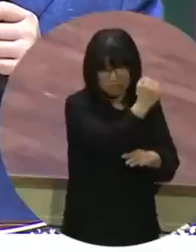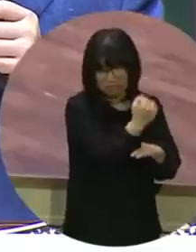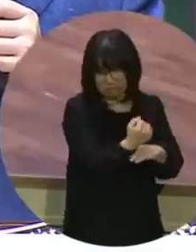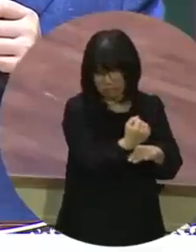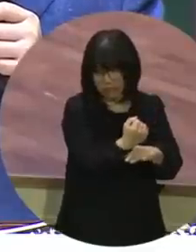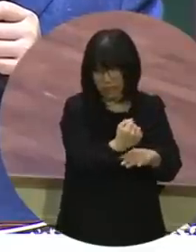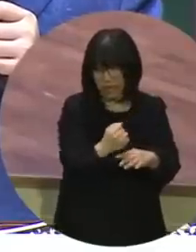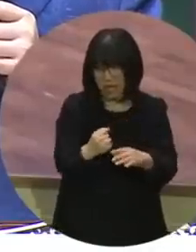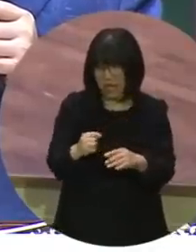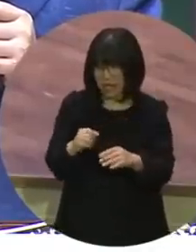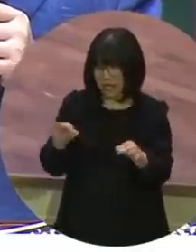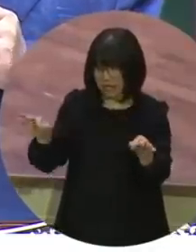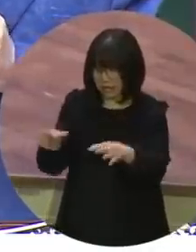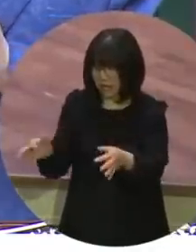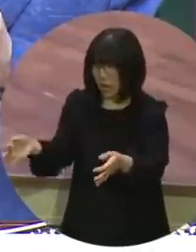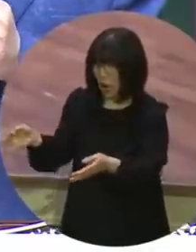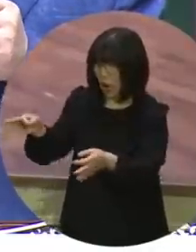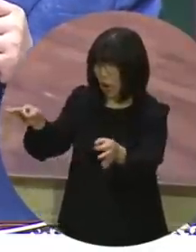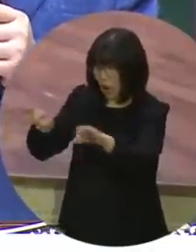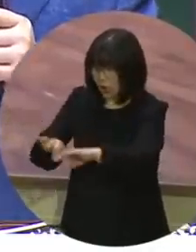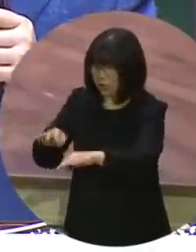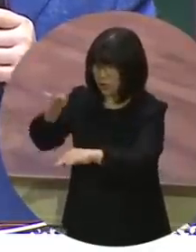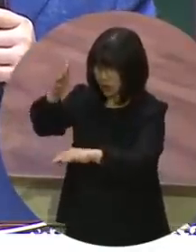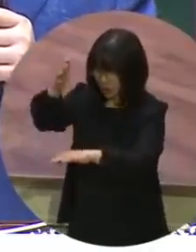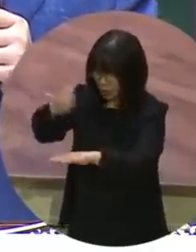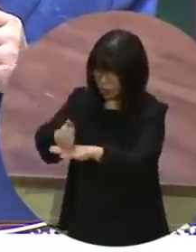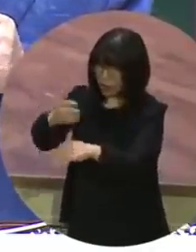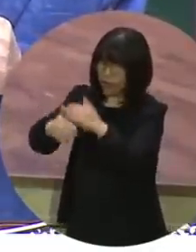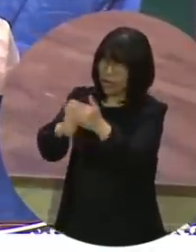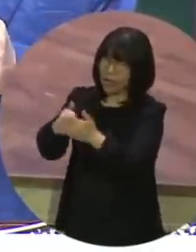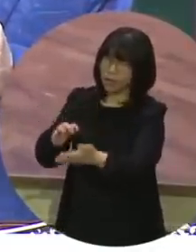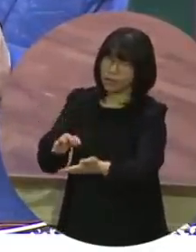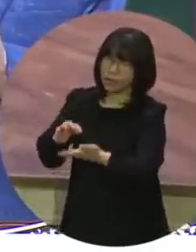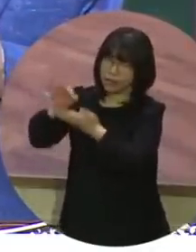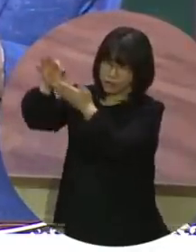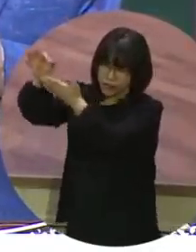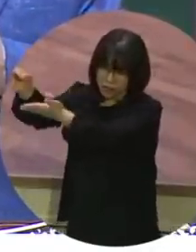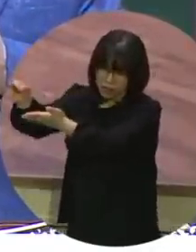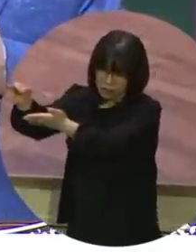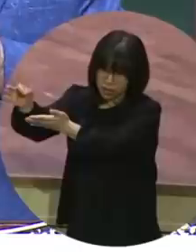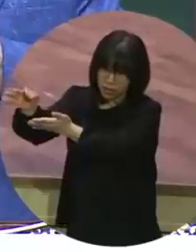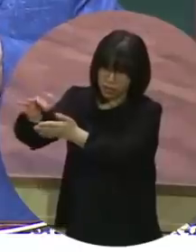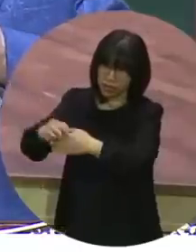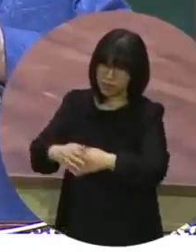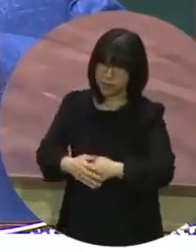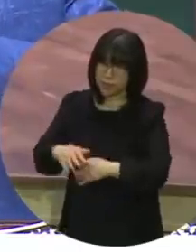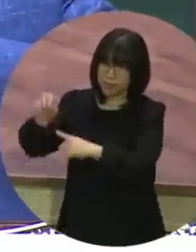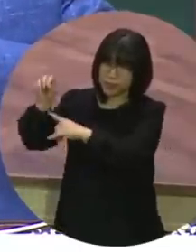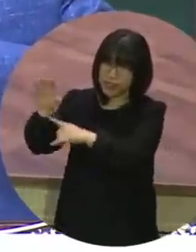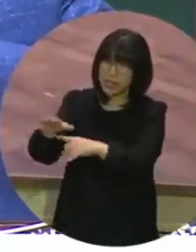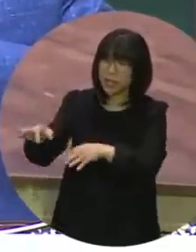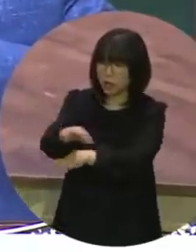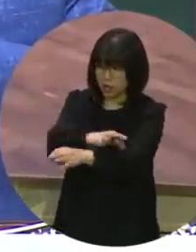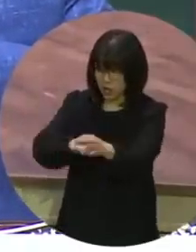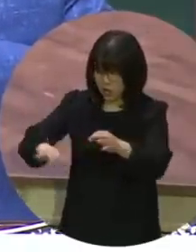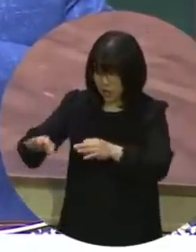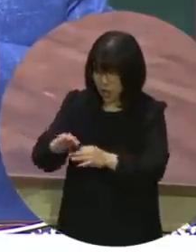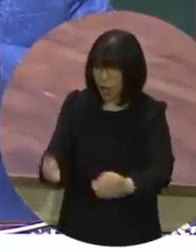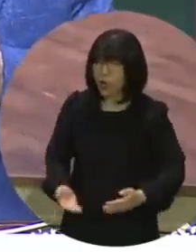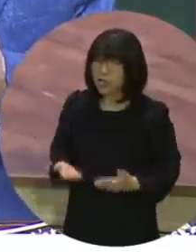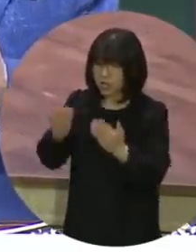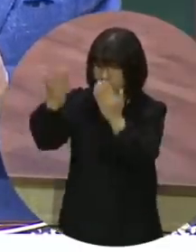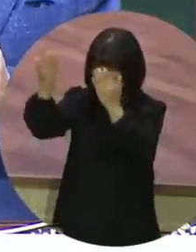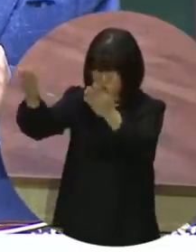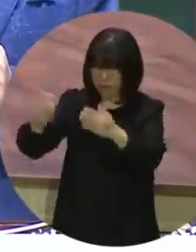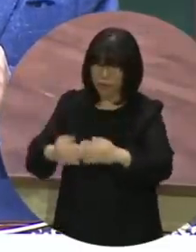것으로. 아멘. 땅의 것으로, 하늘의 것으로. 바꿀 수 있는 유일한 길이 뭐냐? 헌신이라고요. 그거밖에